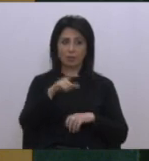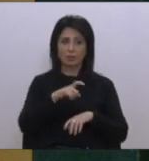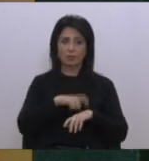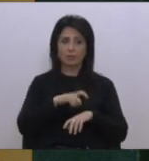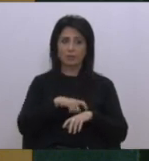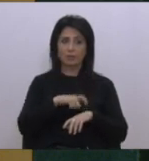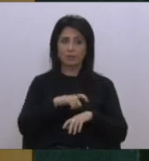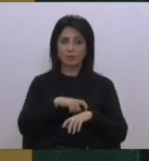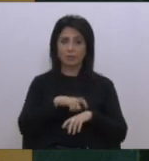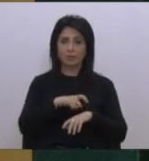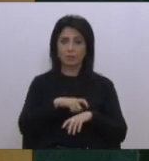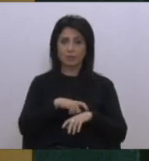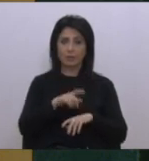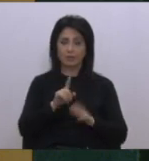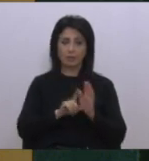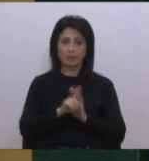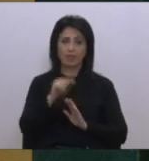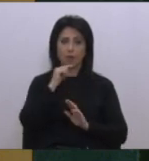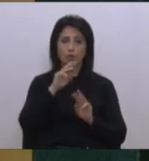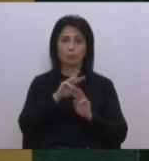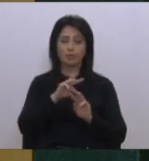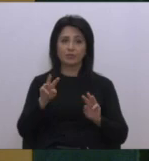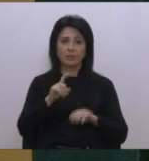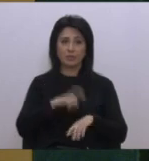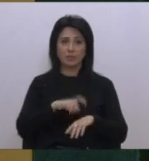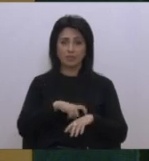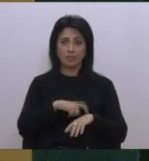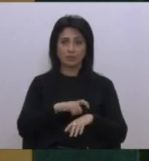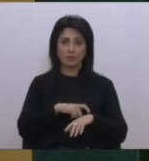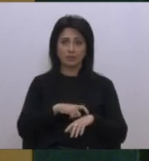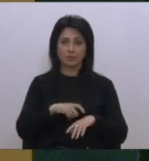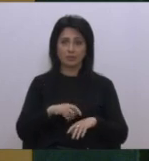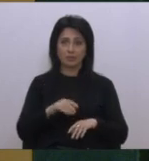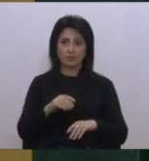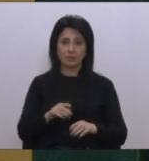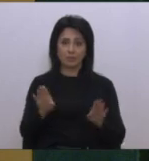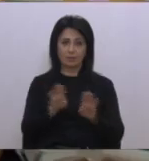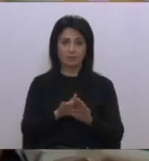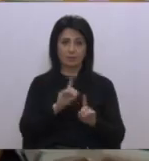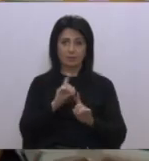სავარაუდოდ დავიწყებთ ეკონომიკის მინისტრის საათს დღევანდელი სხდომა დახურულია